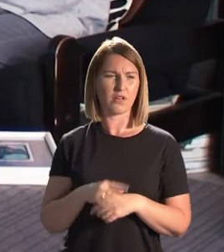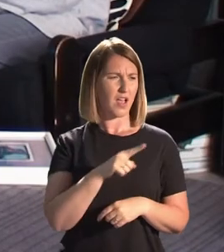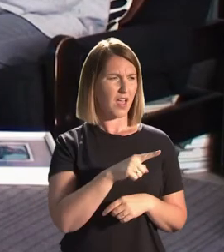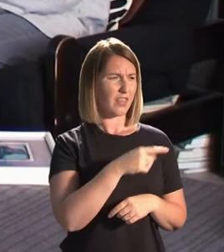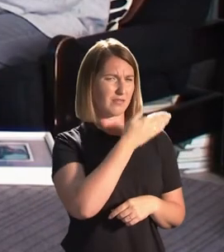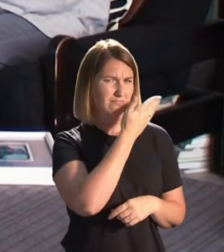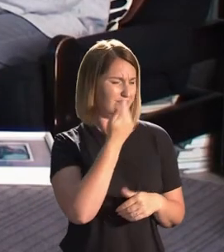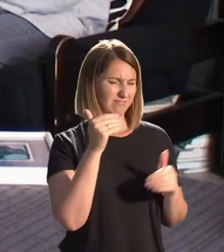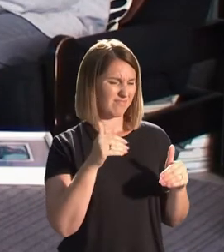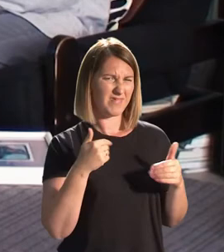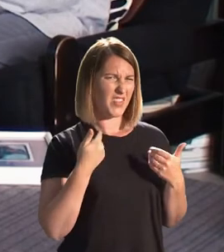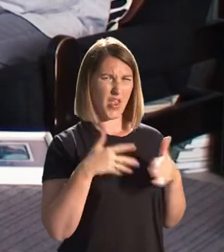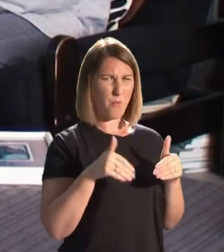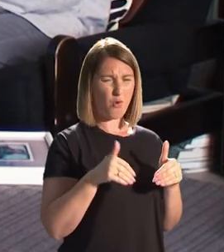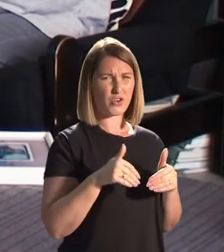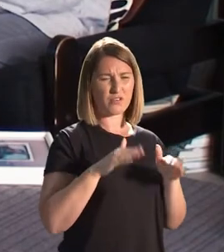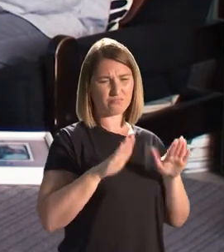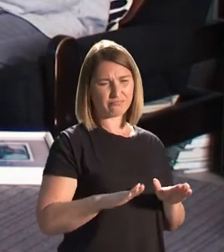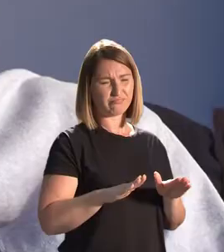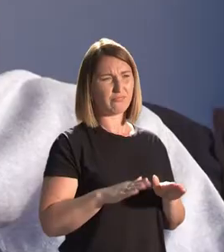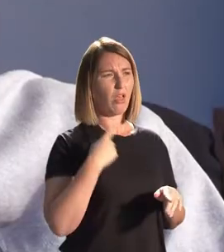siedzieć? Nie, za nic.